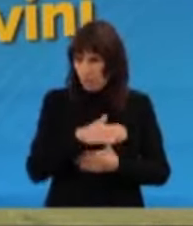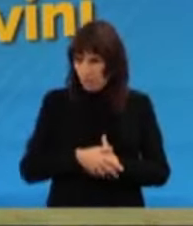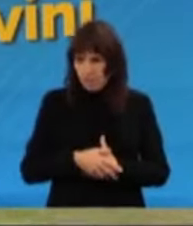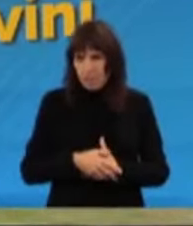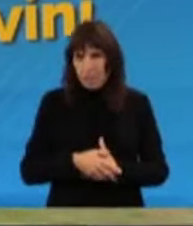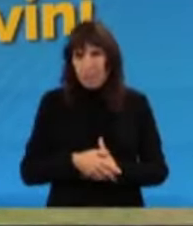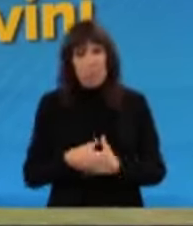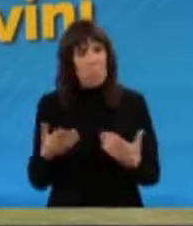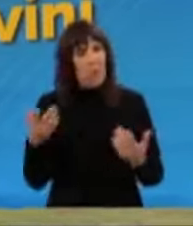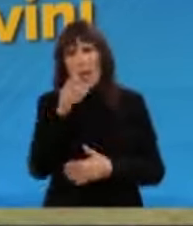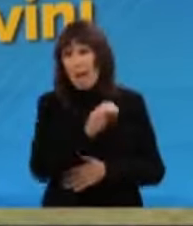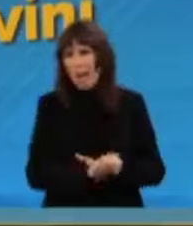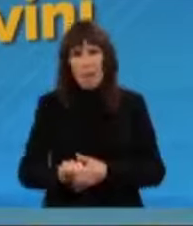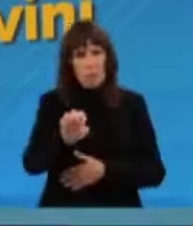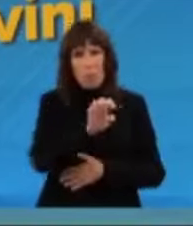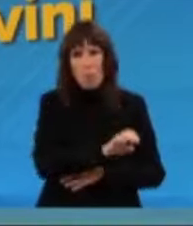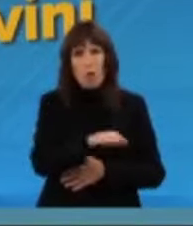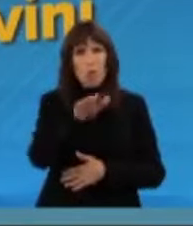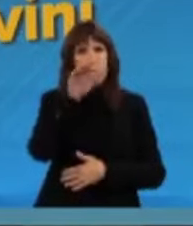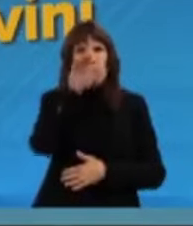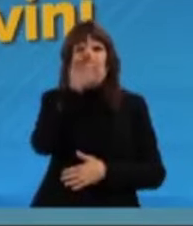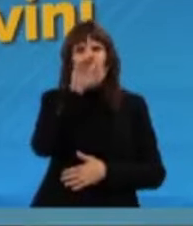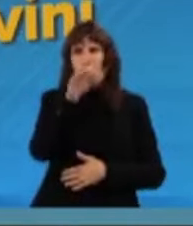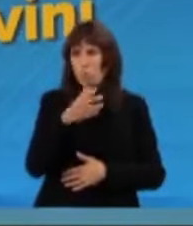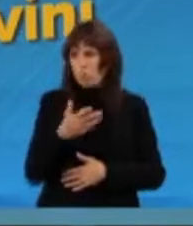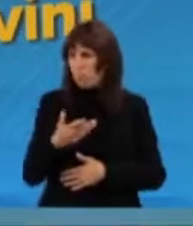però il futuro dell'Europa è di fianco a noi.